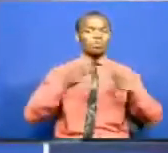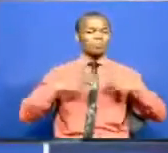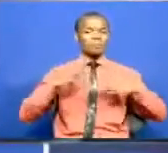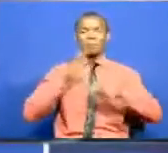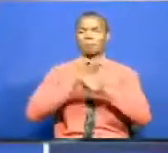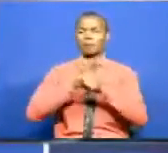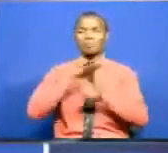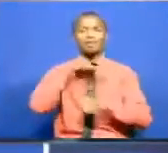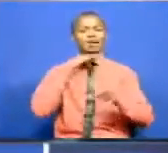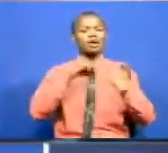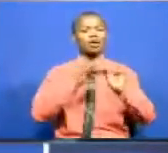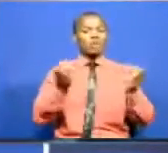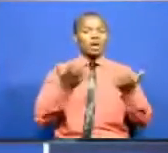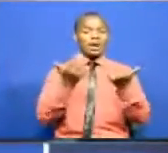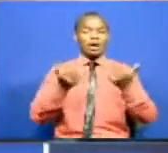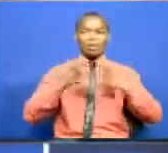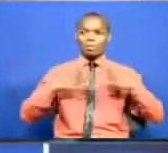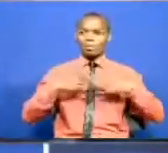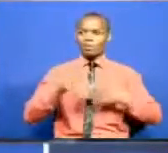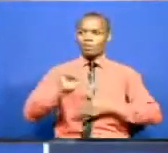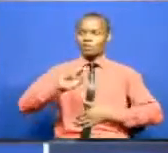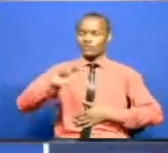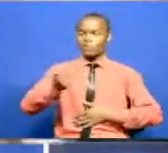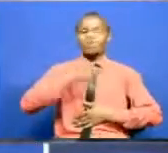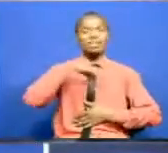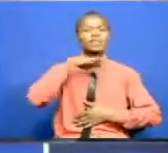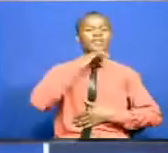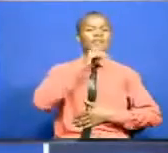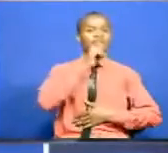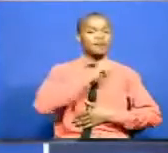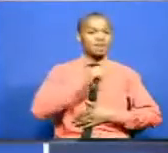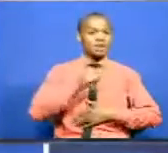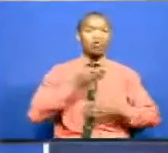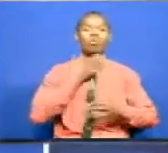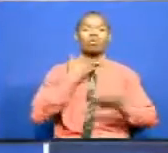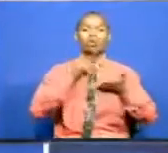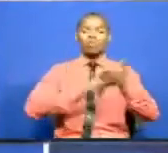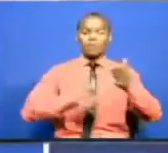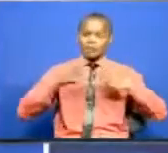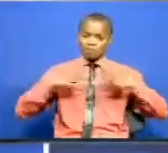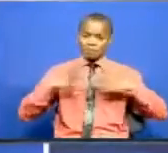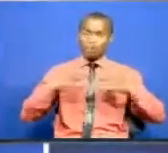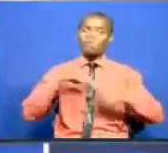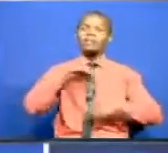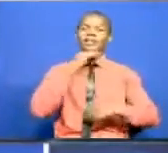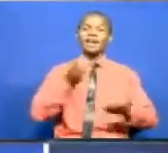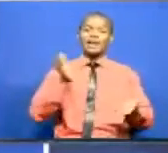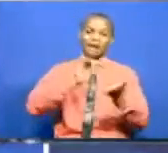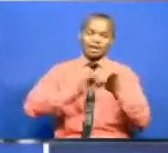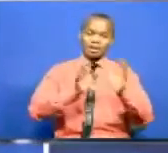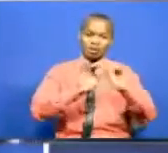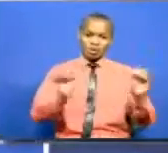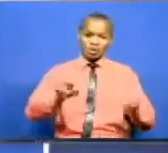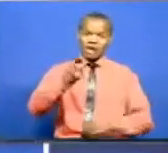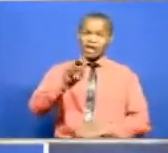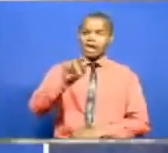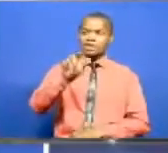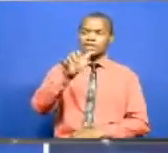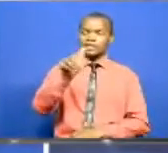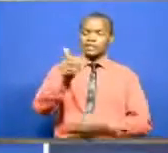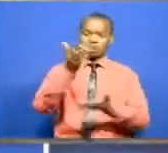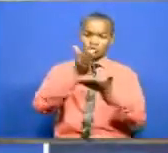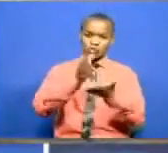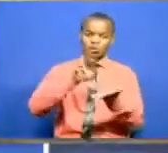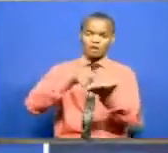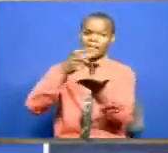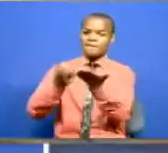wamezikwa. Sasa tunasema hakuna Mkenya mwingine atapoteza maisha kwa barabara. NTSA has completely failed in its